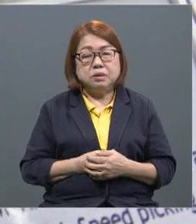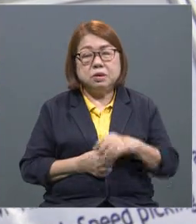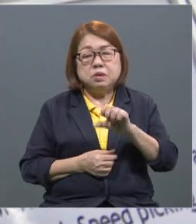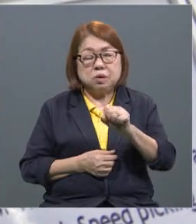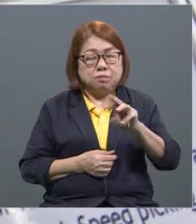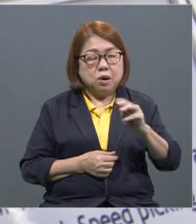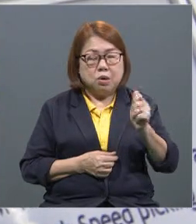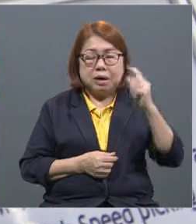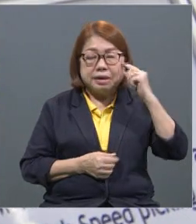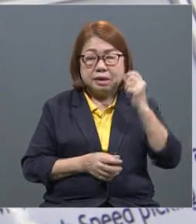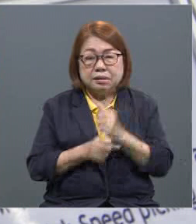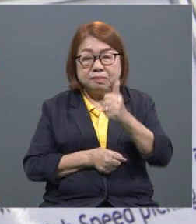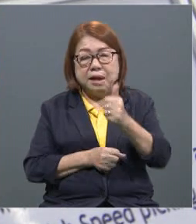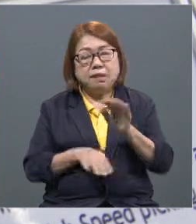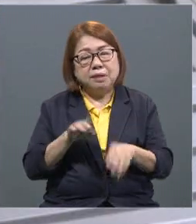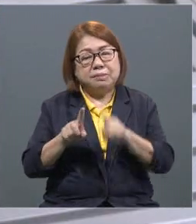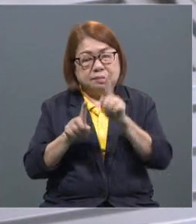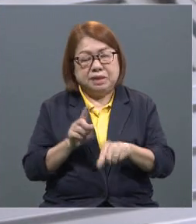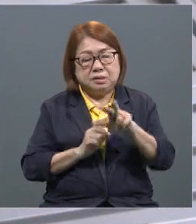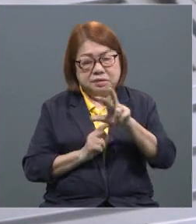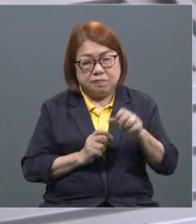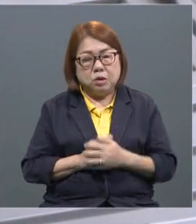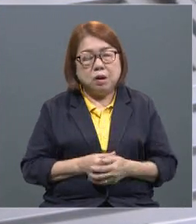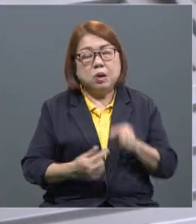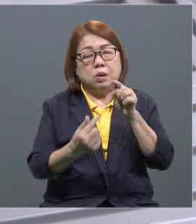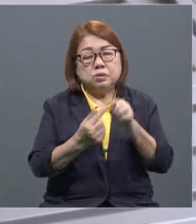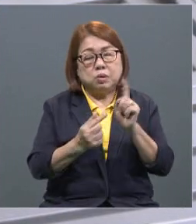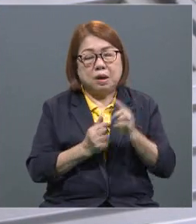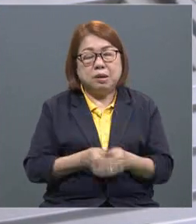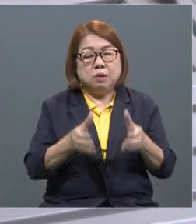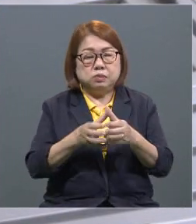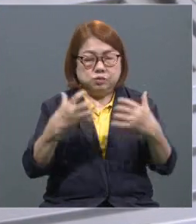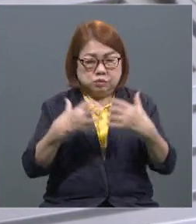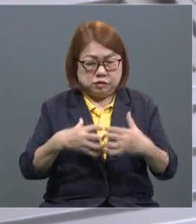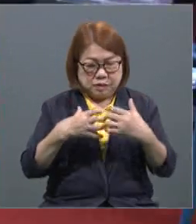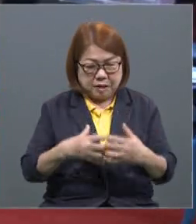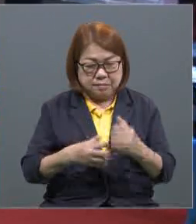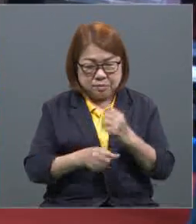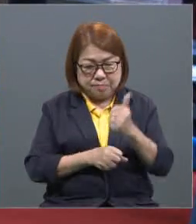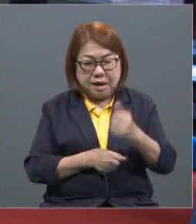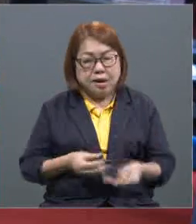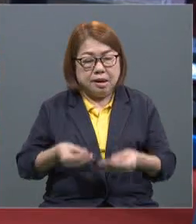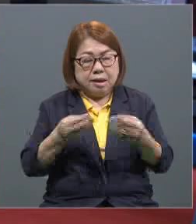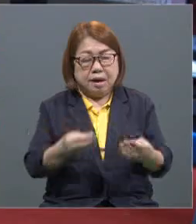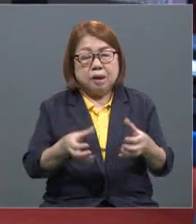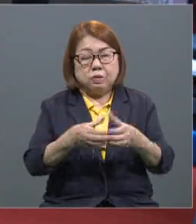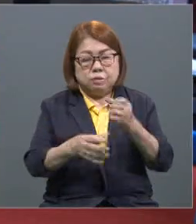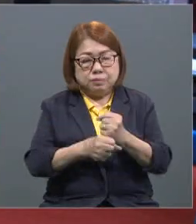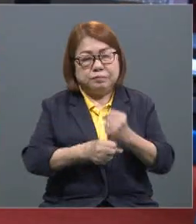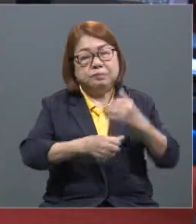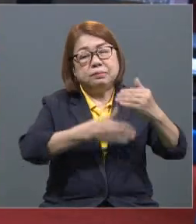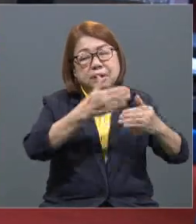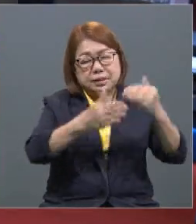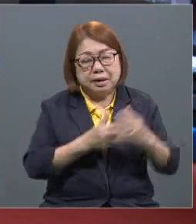จะกำหนดมาตรฐานได้ถึง 1,300เรื่องเพื่อตอบสนองความต้องการของภาคอุตสาหกรรมให้นำไปใช้ในกระบวนการผลิตและยกระดับภาค